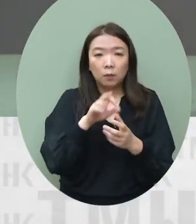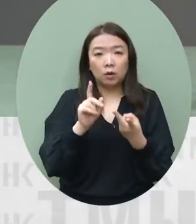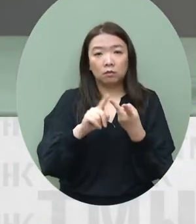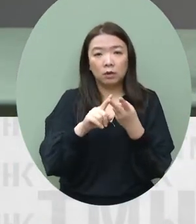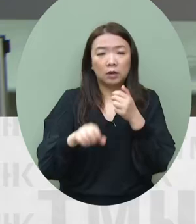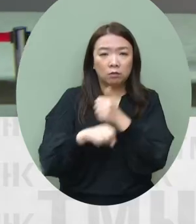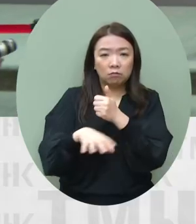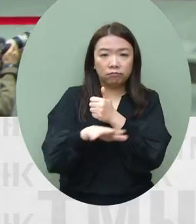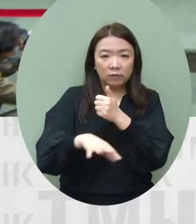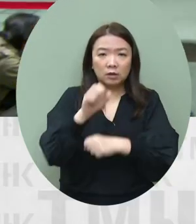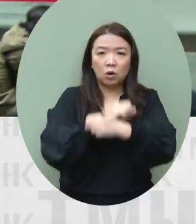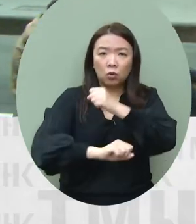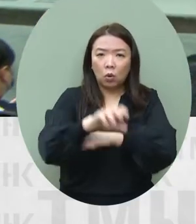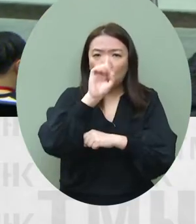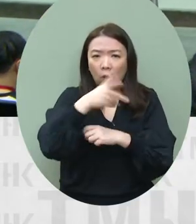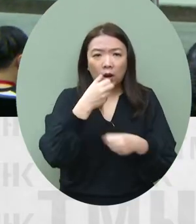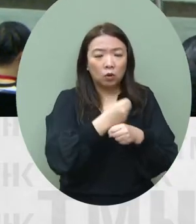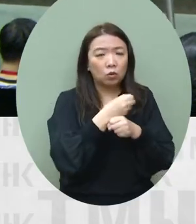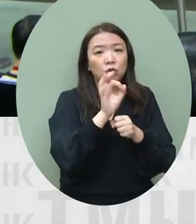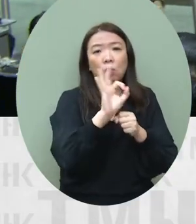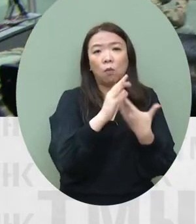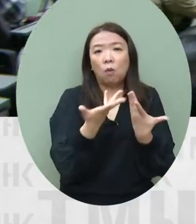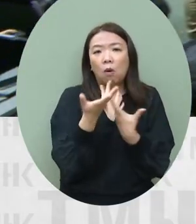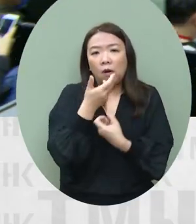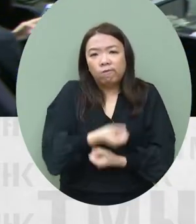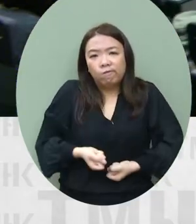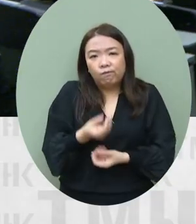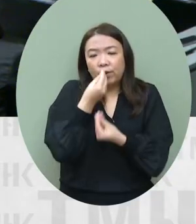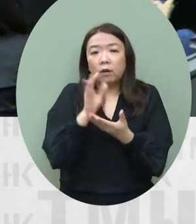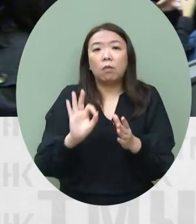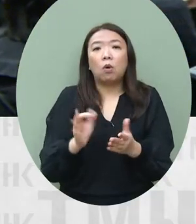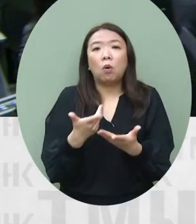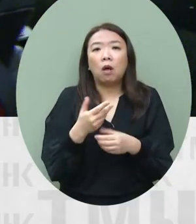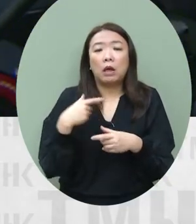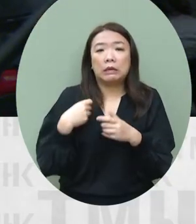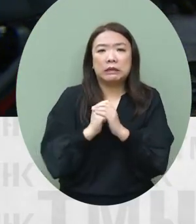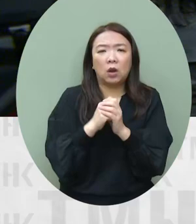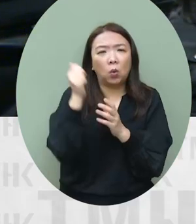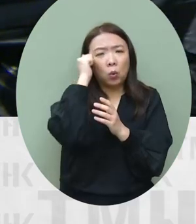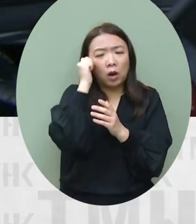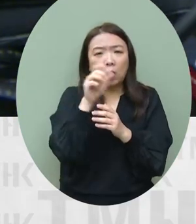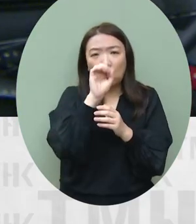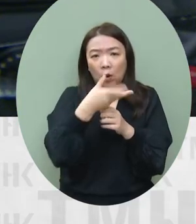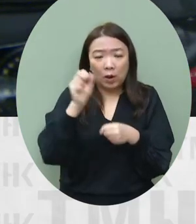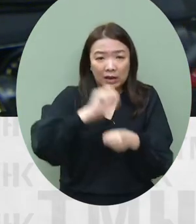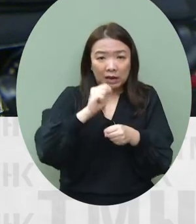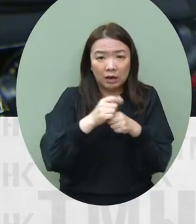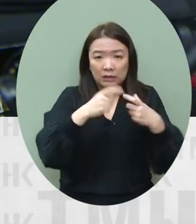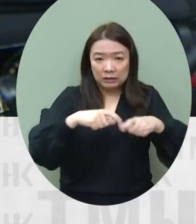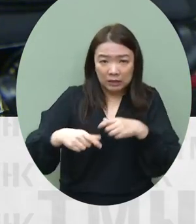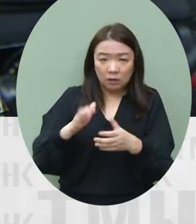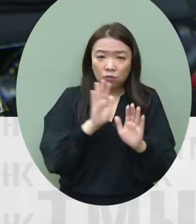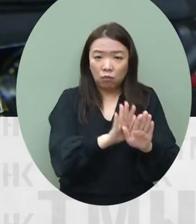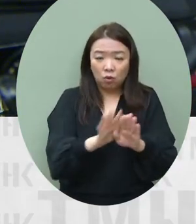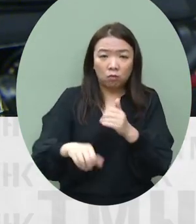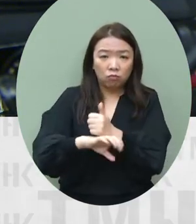基層勞工咧就話手停口停，好難去過呢個年關。咁啊，有人就話增設呢個失業就業困難援助金，或者會唔會有其他